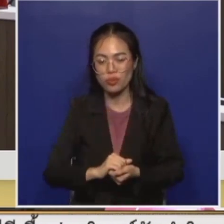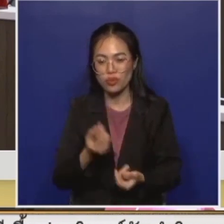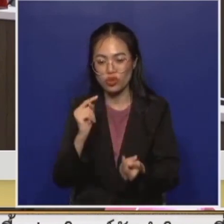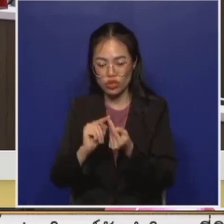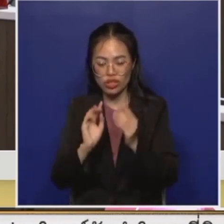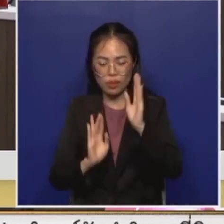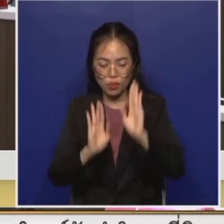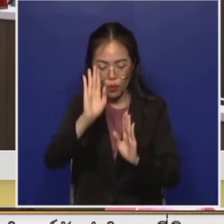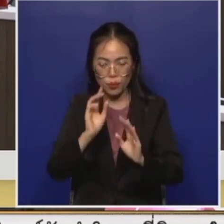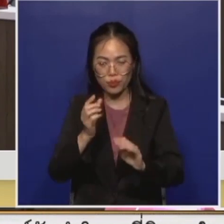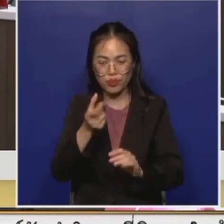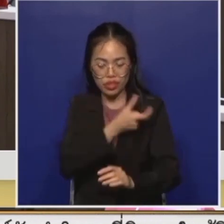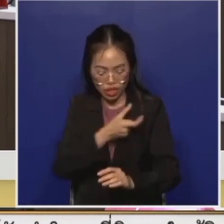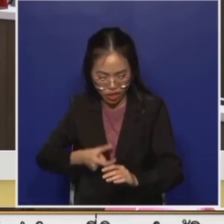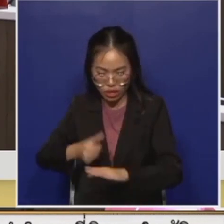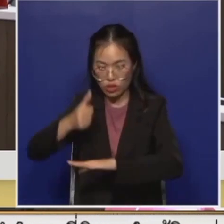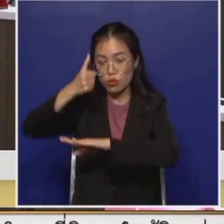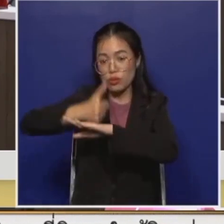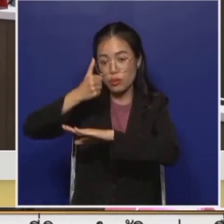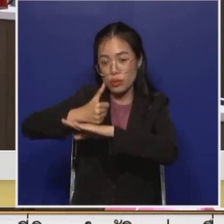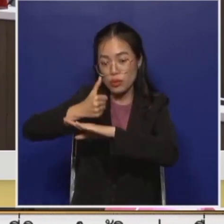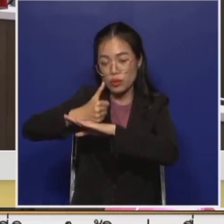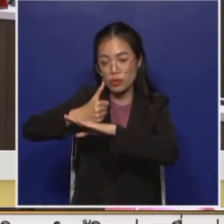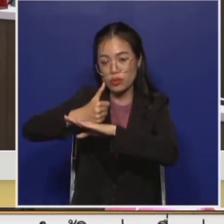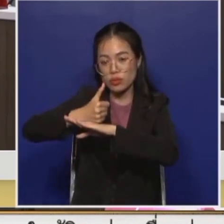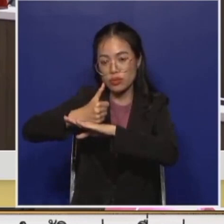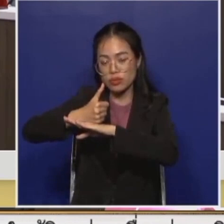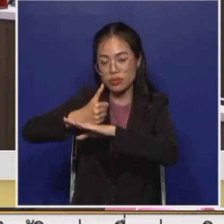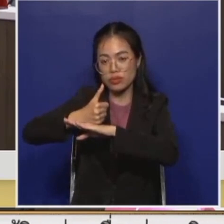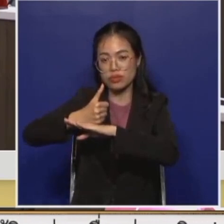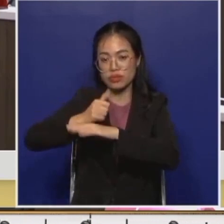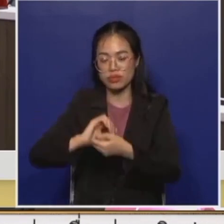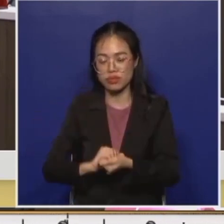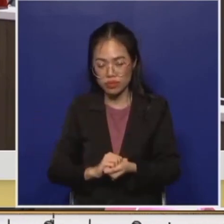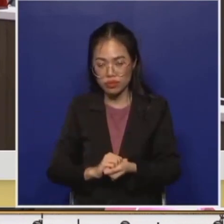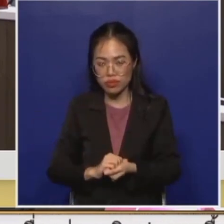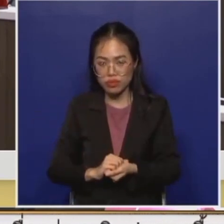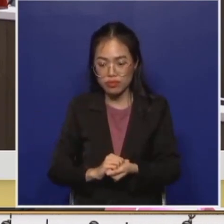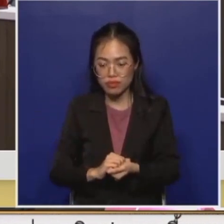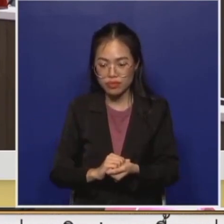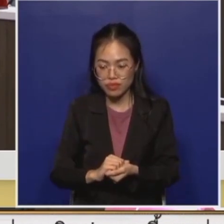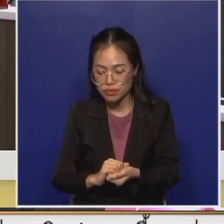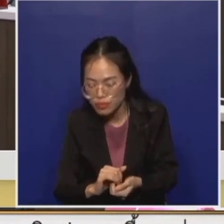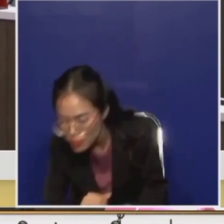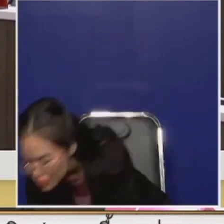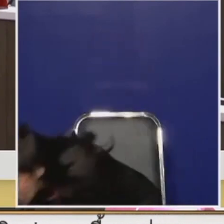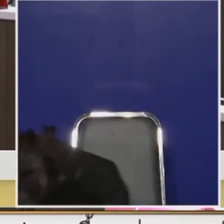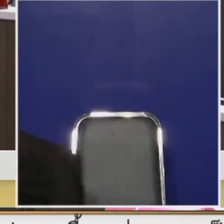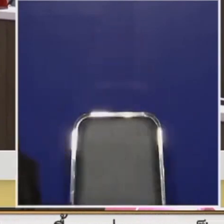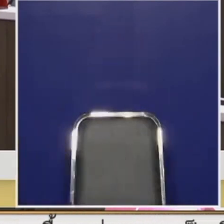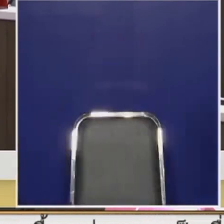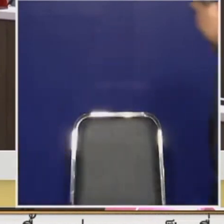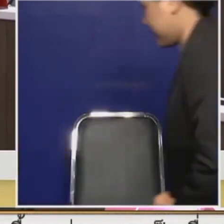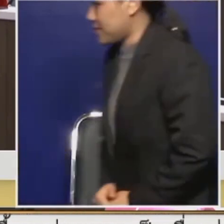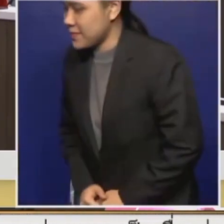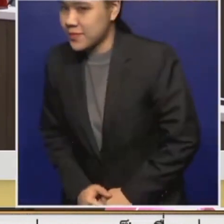itureุมที่ Antonia Greyและ นอกจากจะไมยุษมั่นแล้ว ยังมีกลไกร